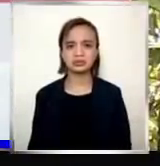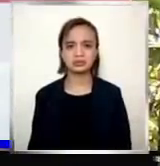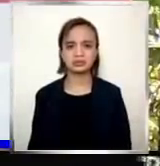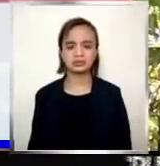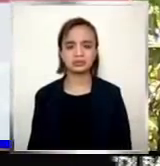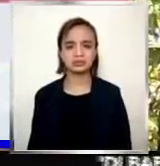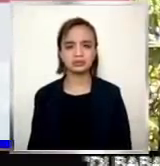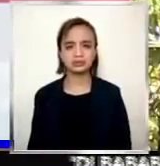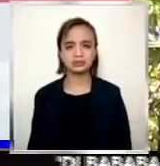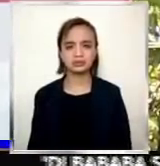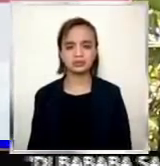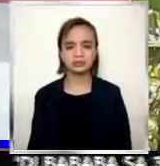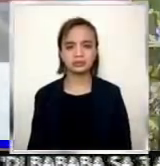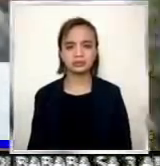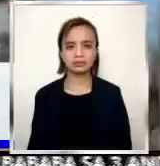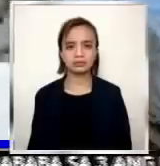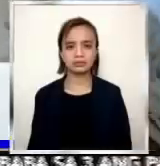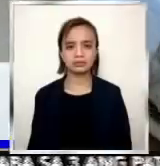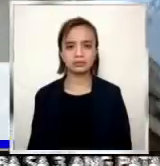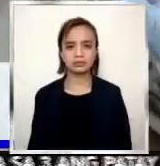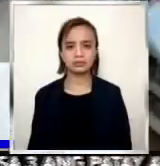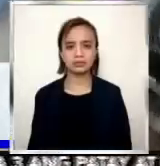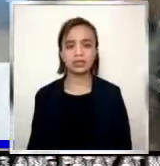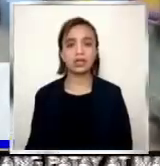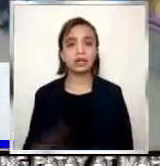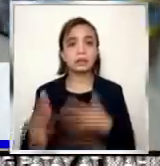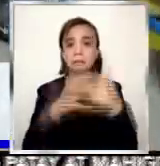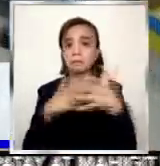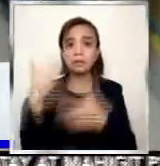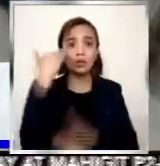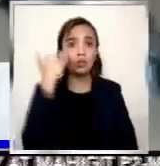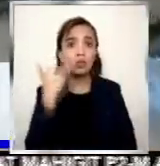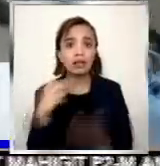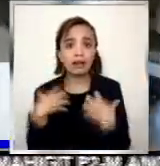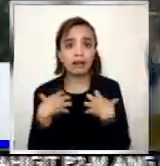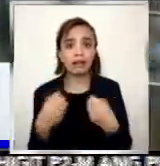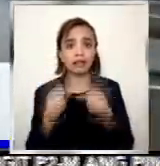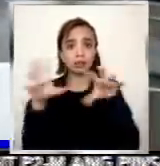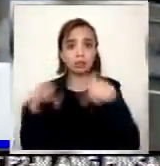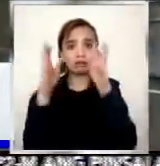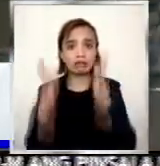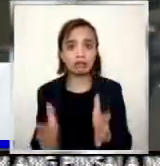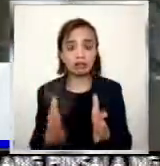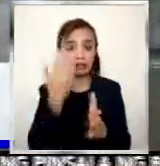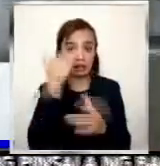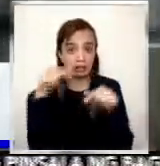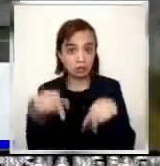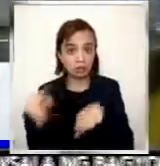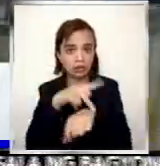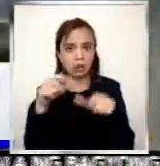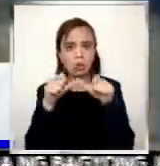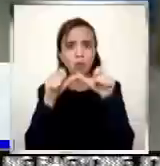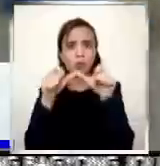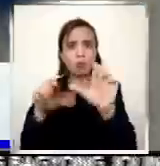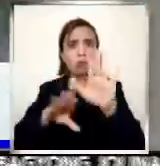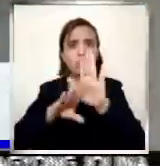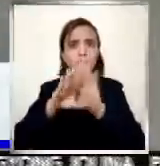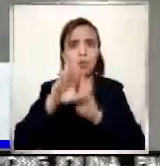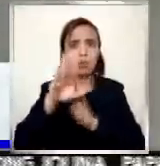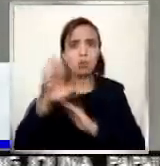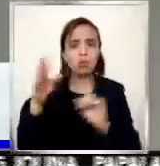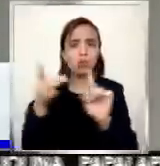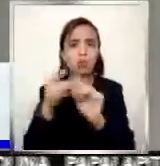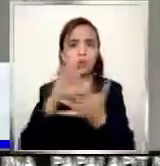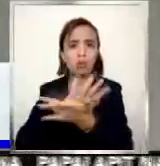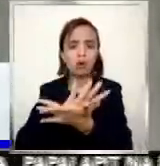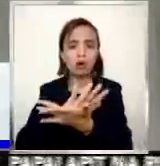Sa gitna ng kakulangan sa healthcare worker habang patuloy pa rin ang pagdami ng COVID cases sa bansa, mababawasan pa ng 11 doktor ang Philippine